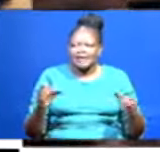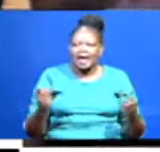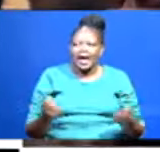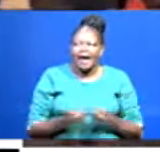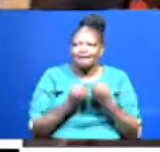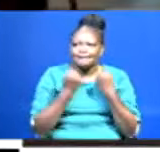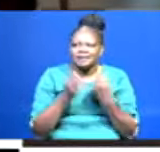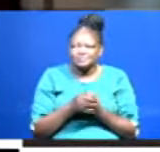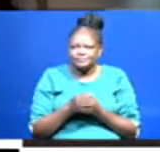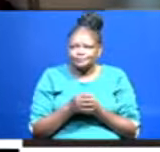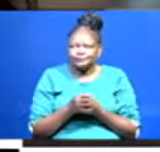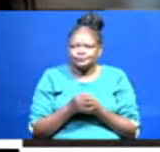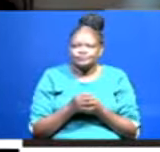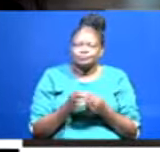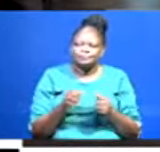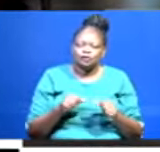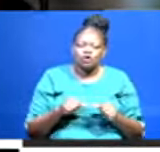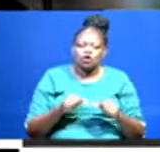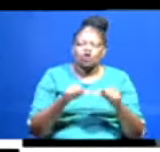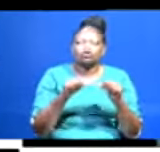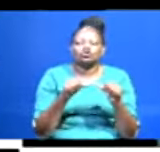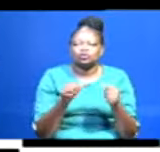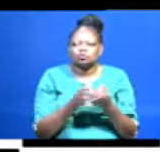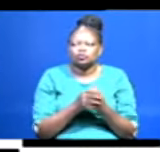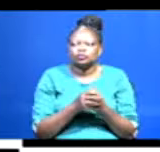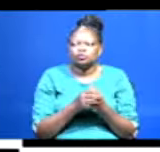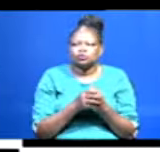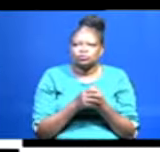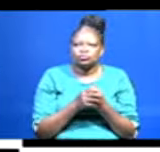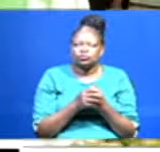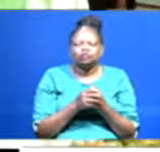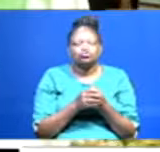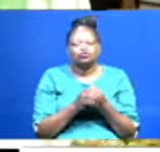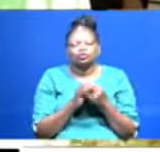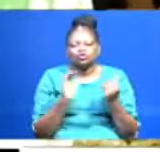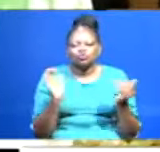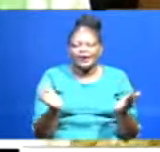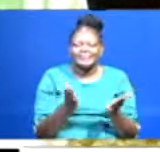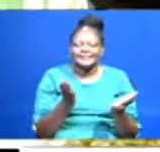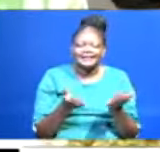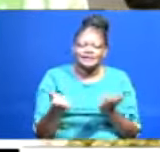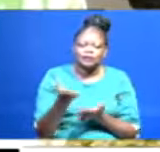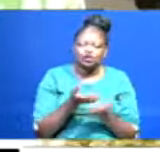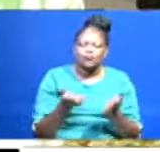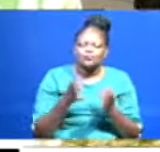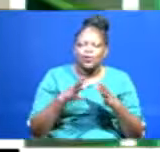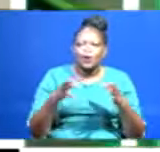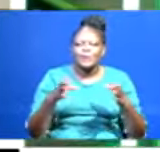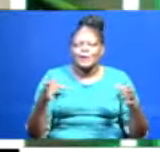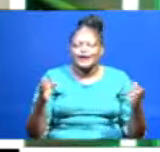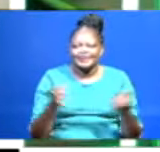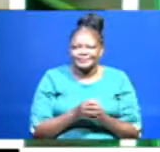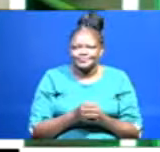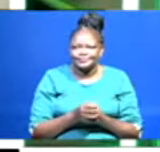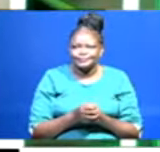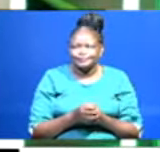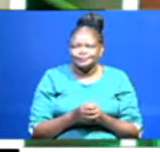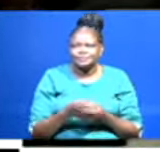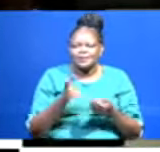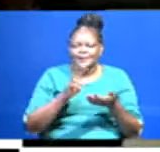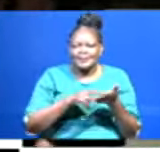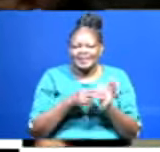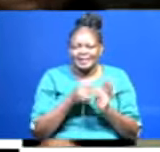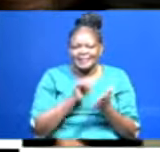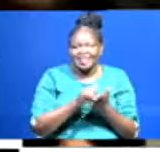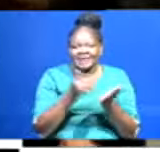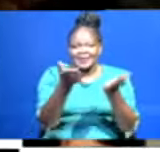Hunan, yanaendelea kuhimiza uhai wa uchumi wa ndani. Uchumi wa usiku ikimaanisha shughuli za